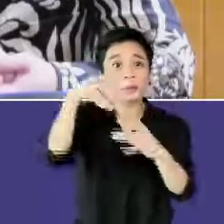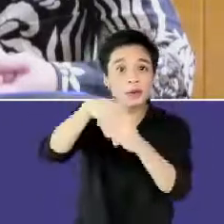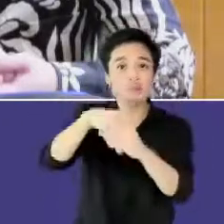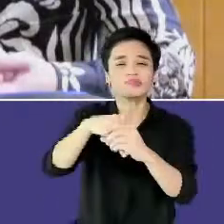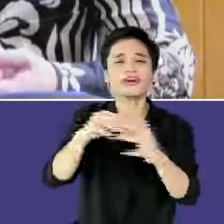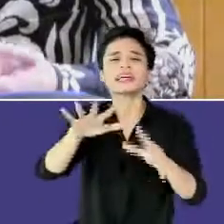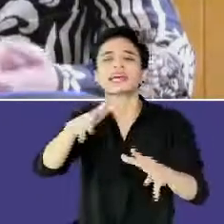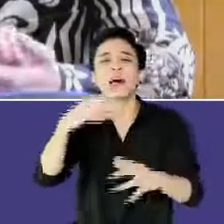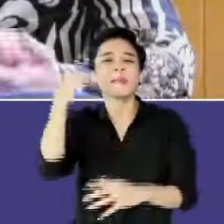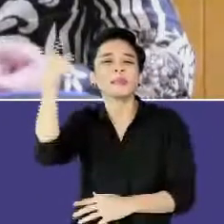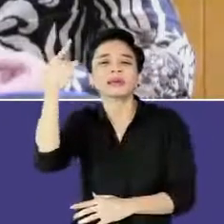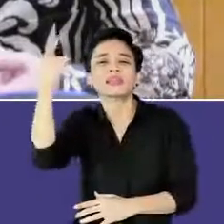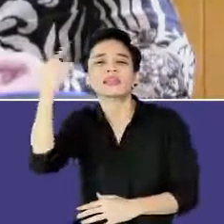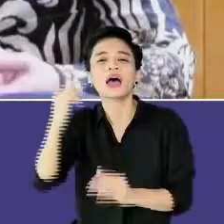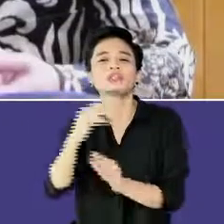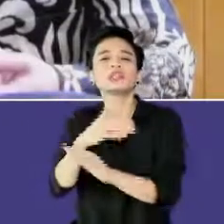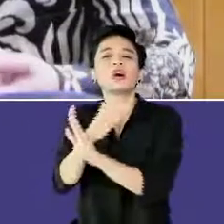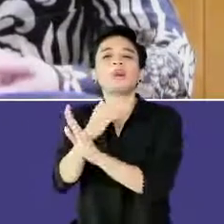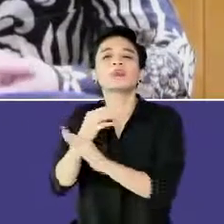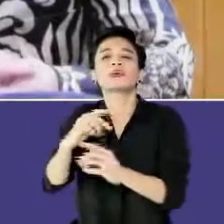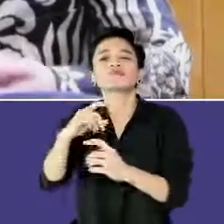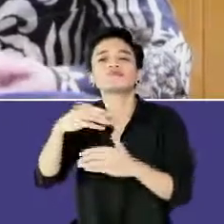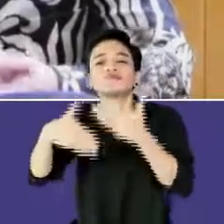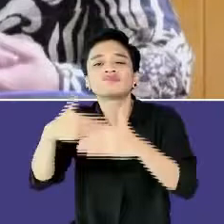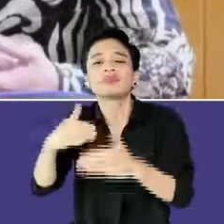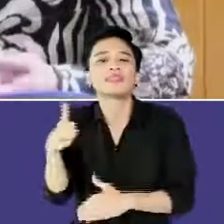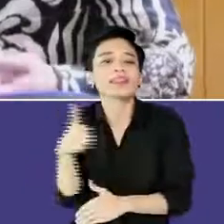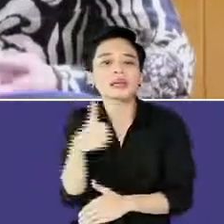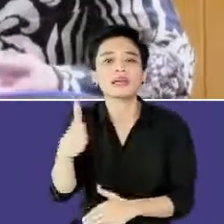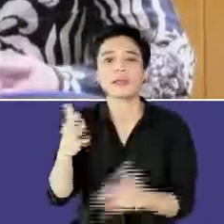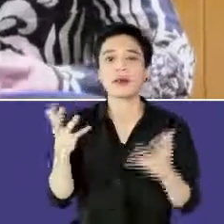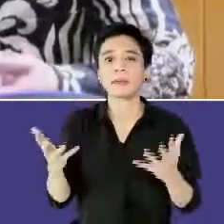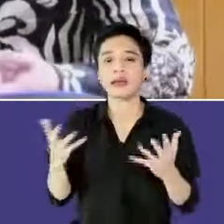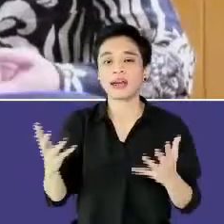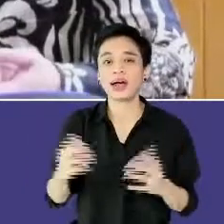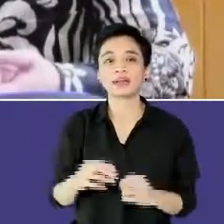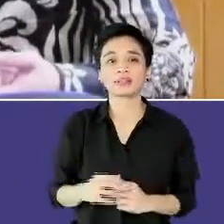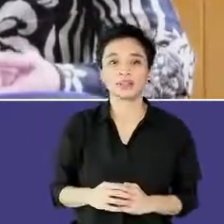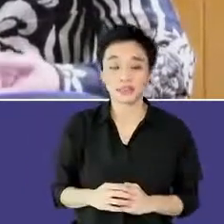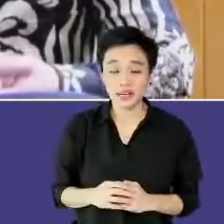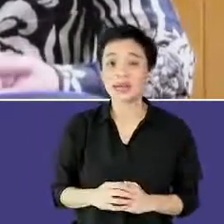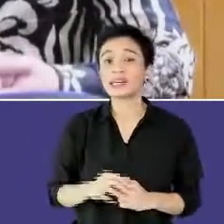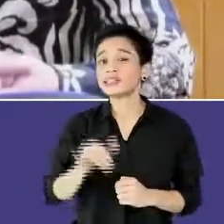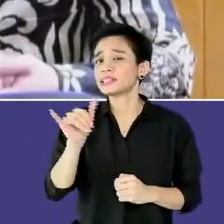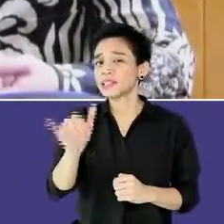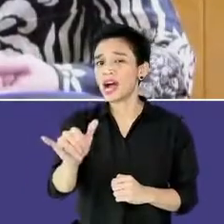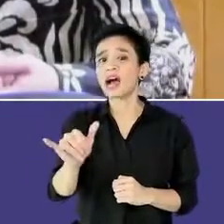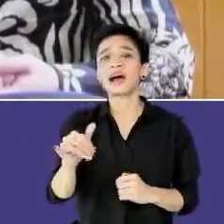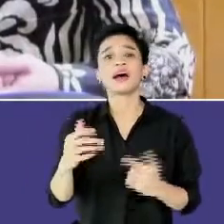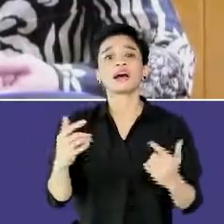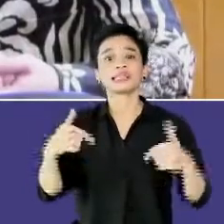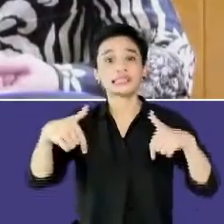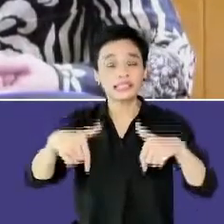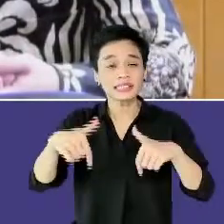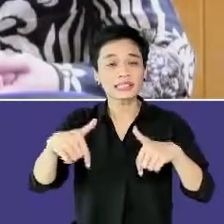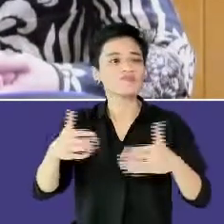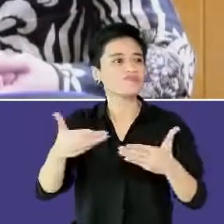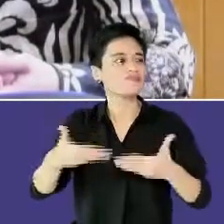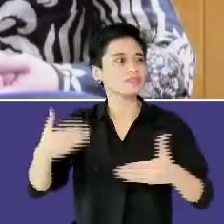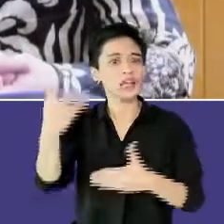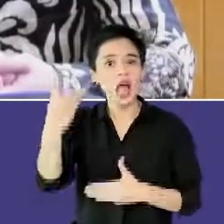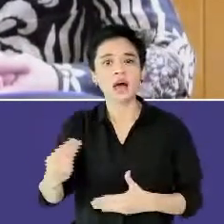Mas Emil ya aku gurry Desa ya itu tentunya memang sangat apa